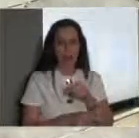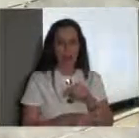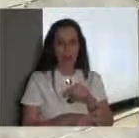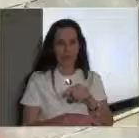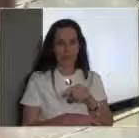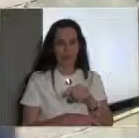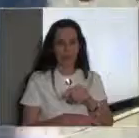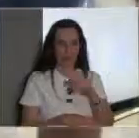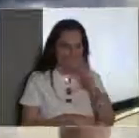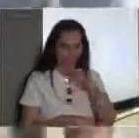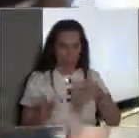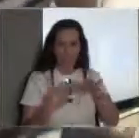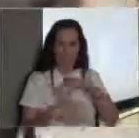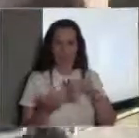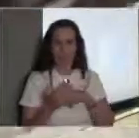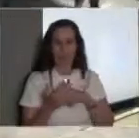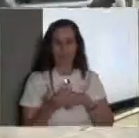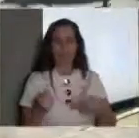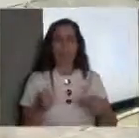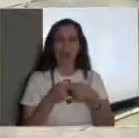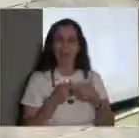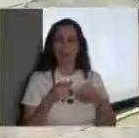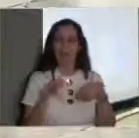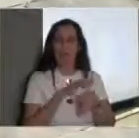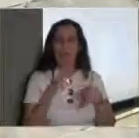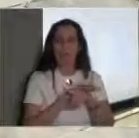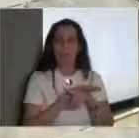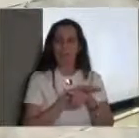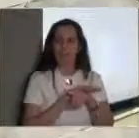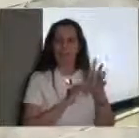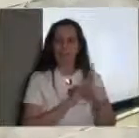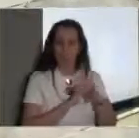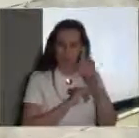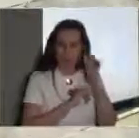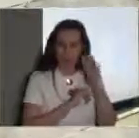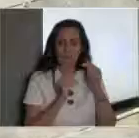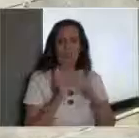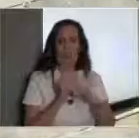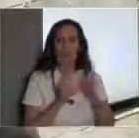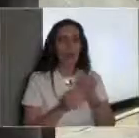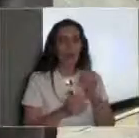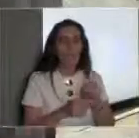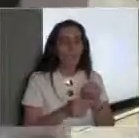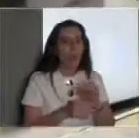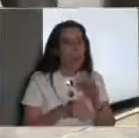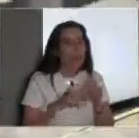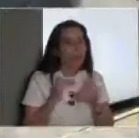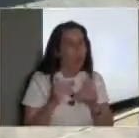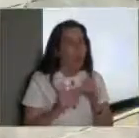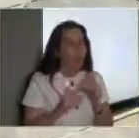רב והמלאקים, הם מארגנים את המסתננים בדרום תל אביב, בגלל שהם לא יבואו להם לאט